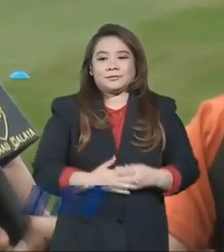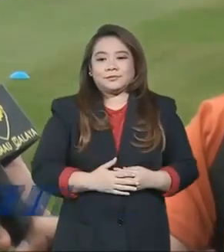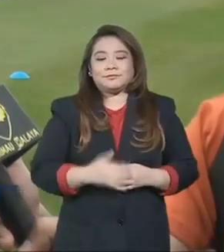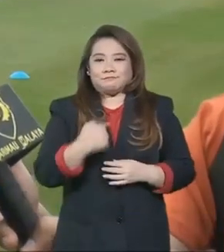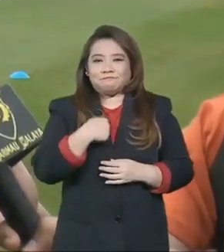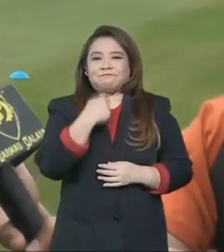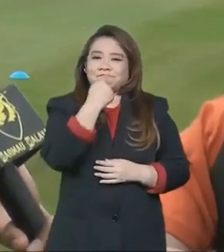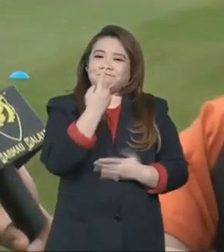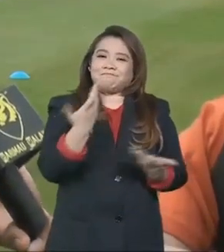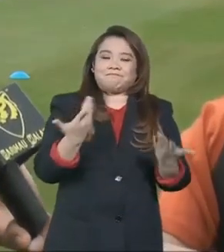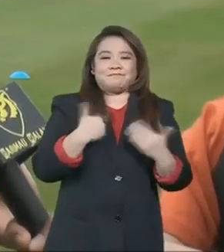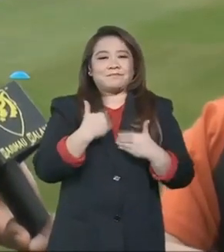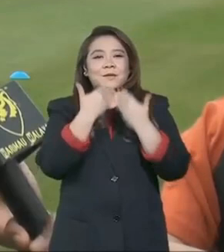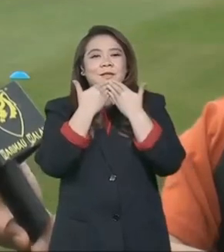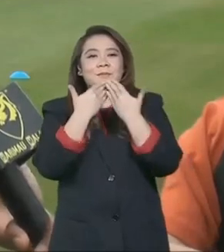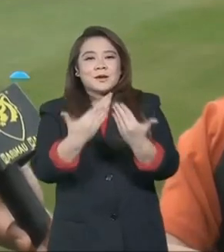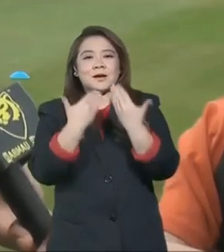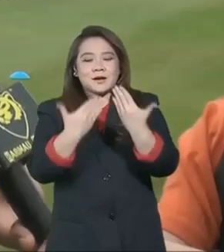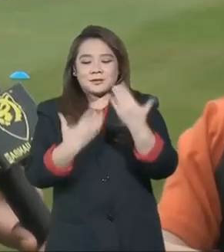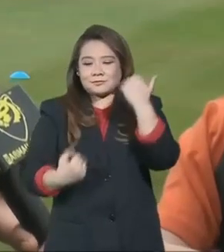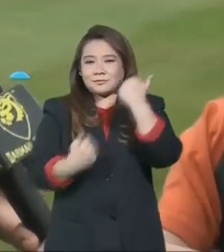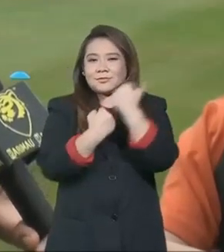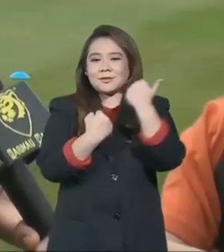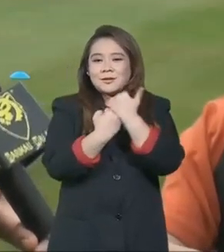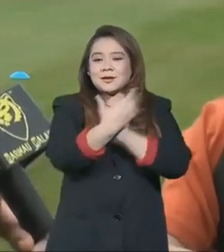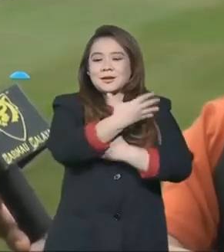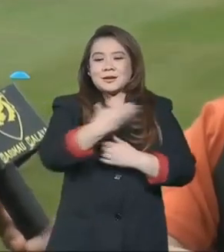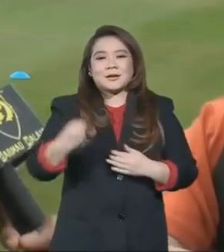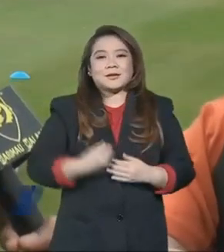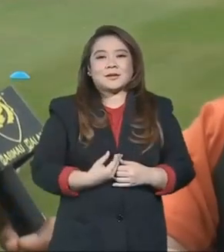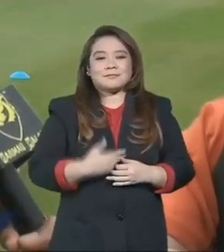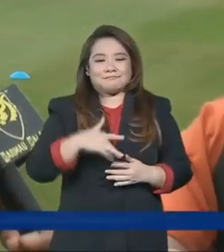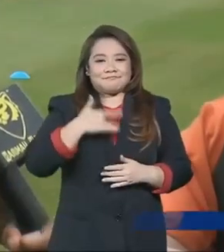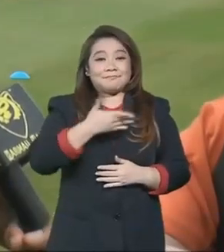also that I appreciate the support and it feels really good that